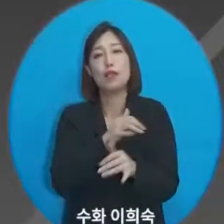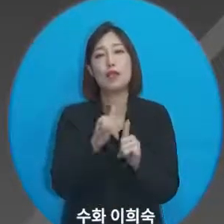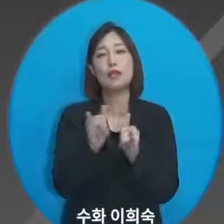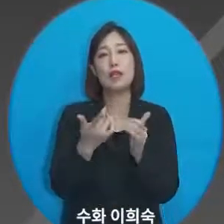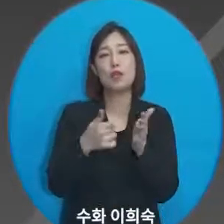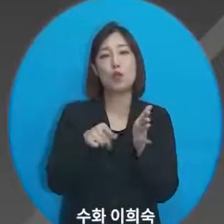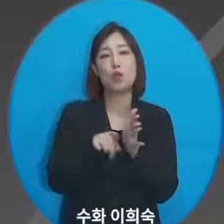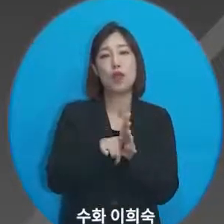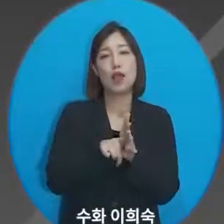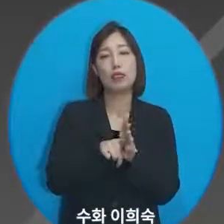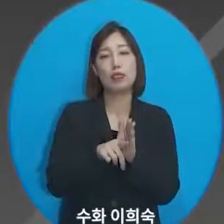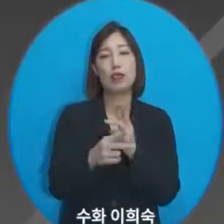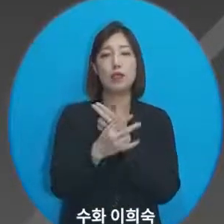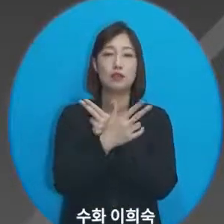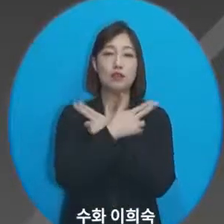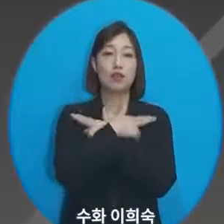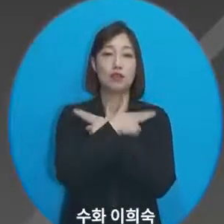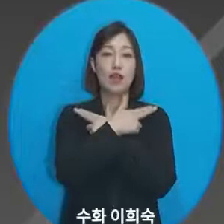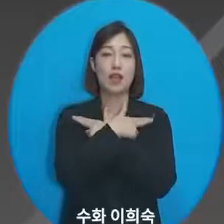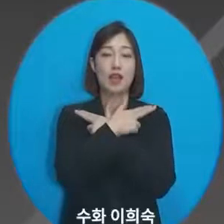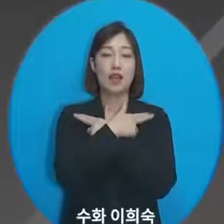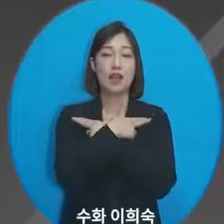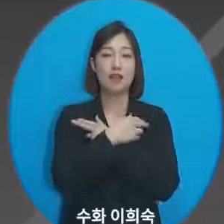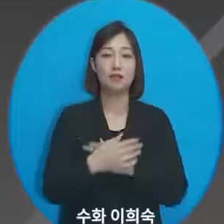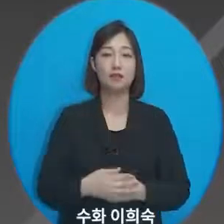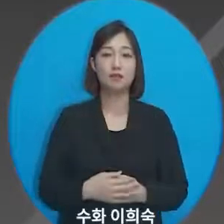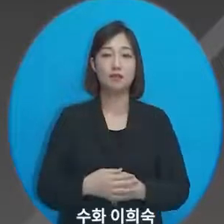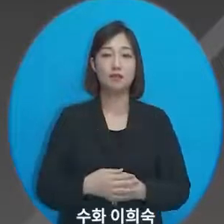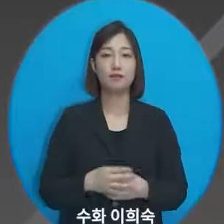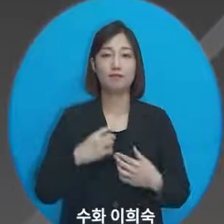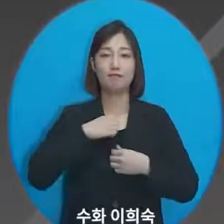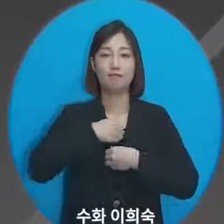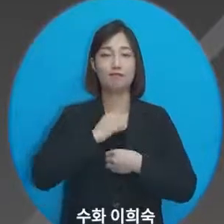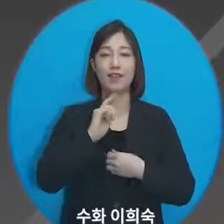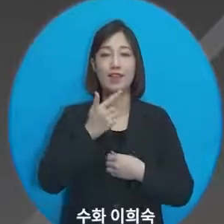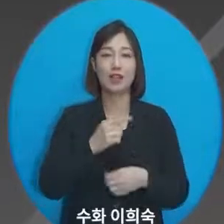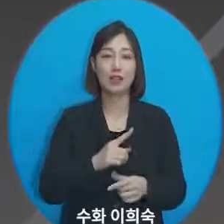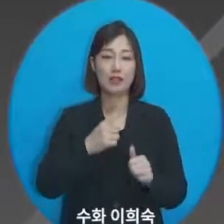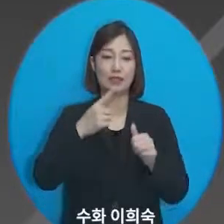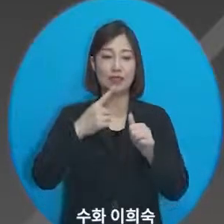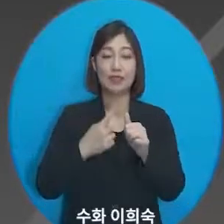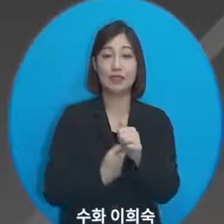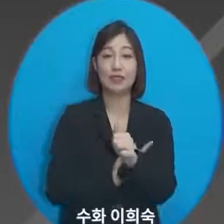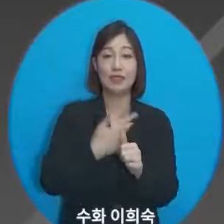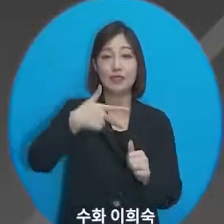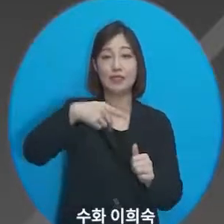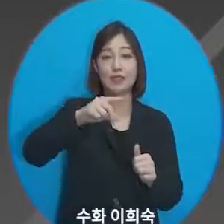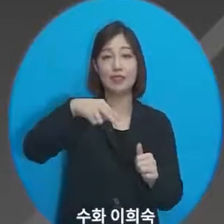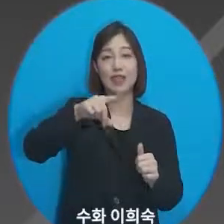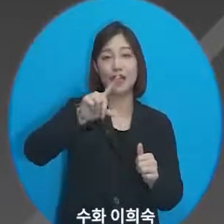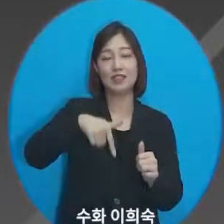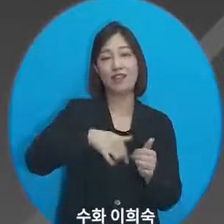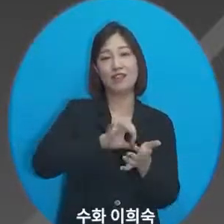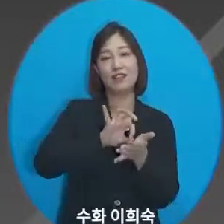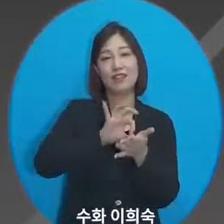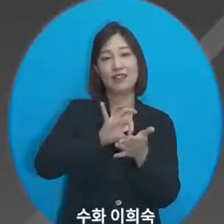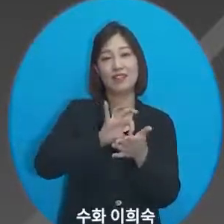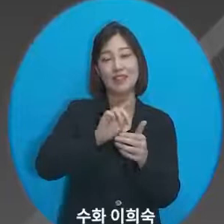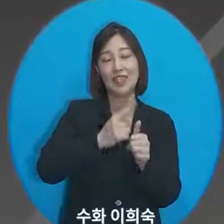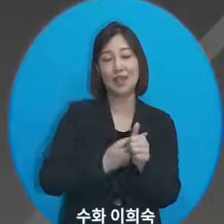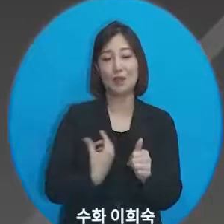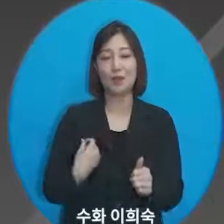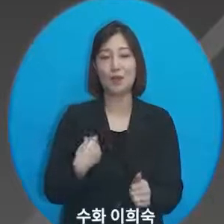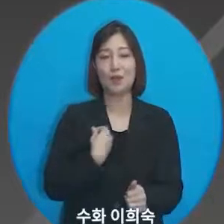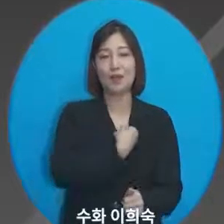단추를 끼는 게 되게 어렵거든요. 그래서 저거는 그 좌석을 부착해서 이게 그 주변만 갖다 대면 자동으로 탁